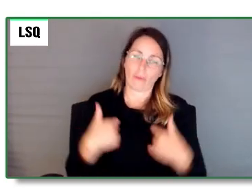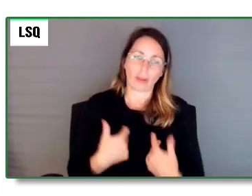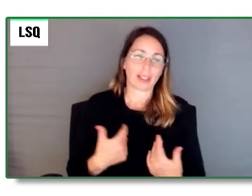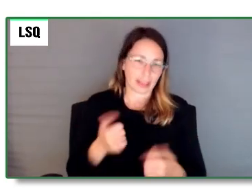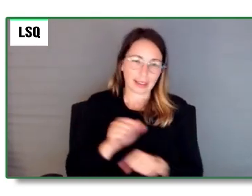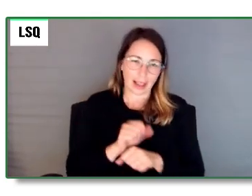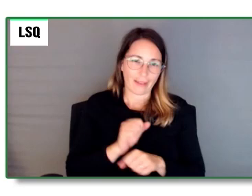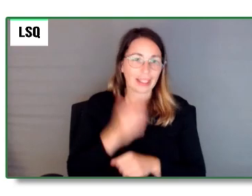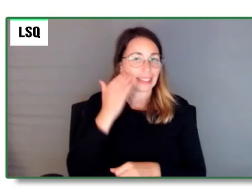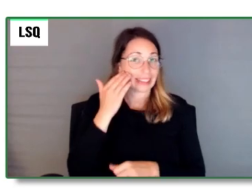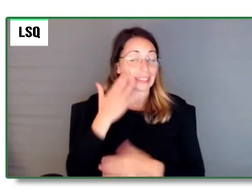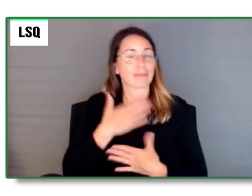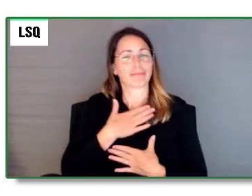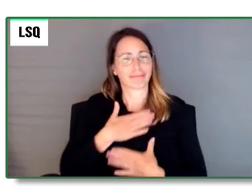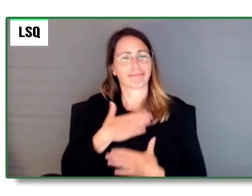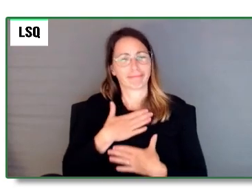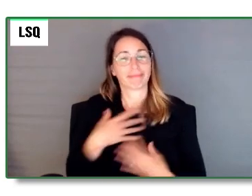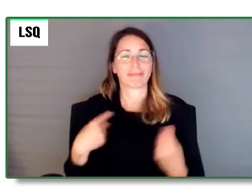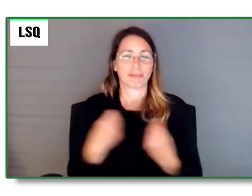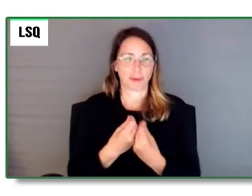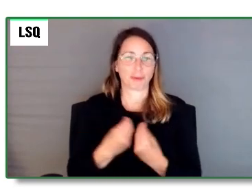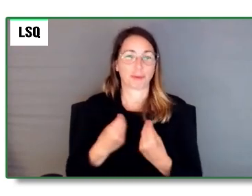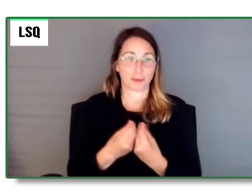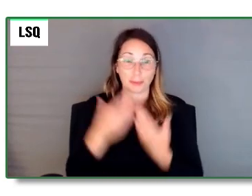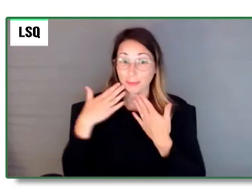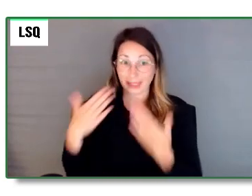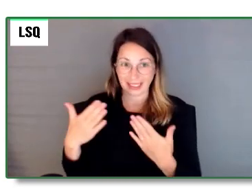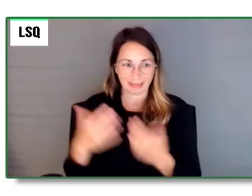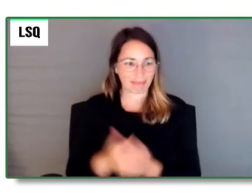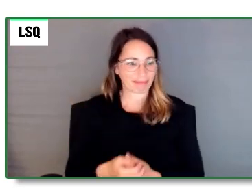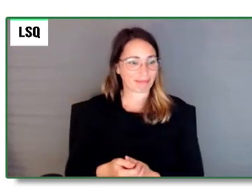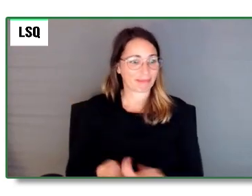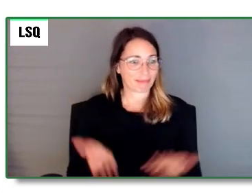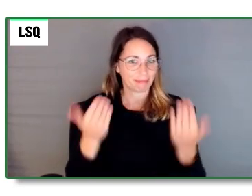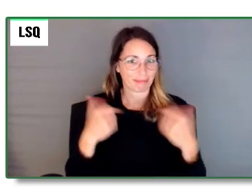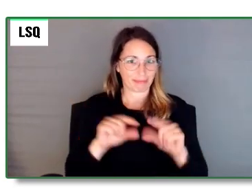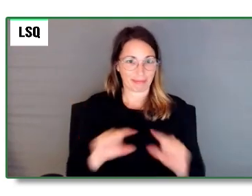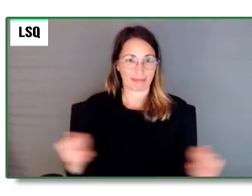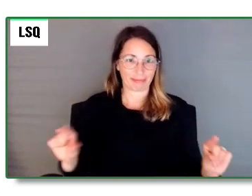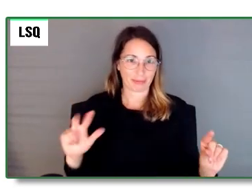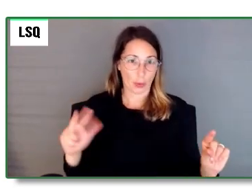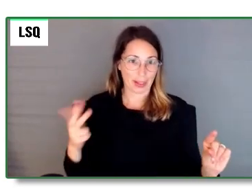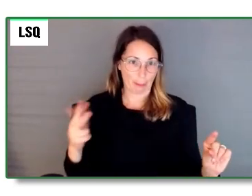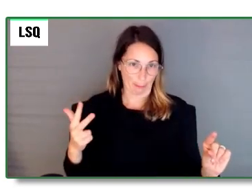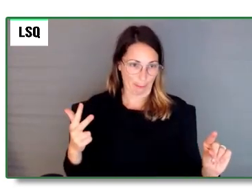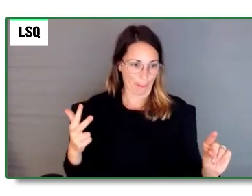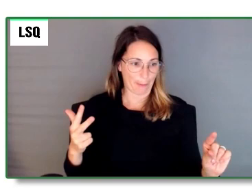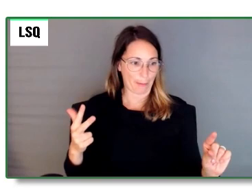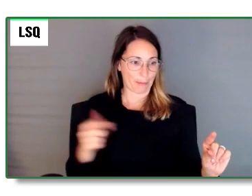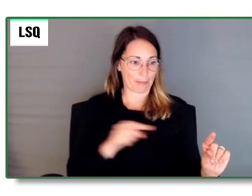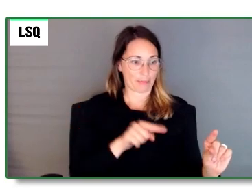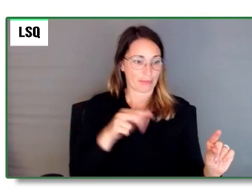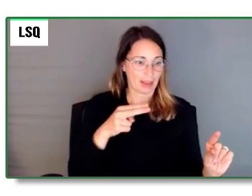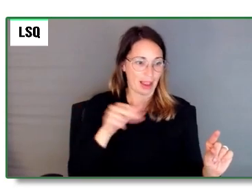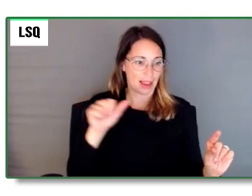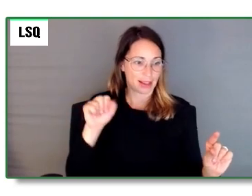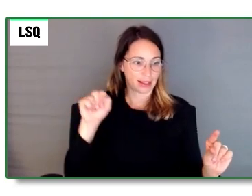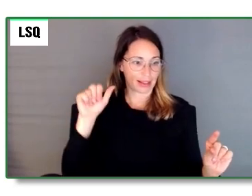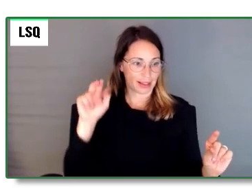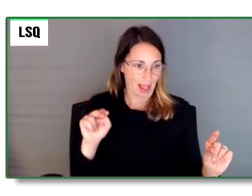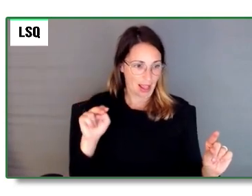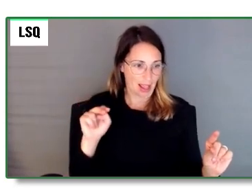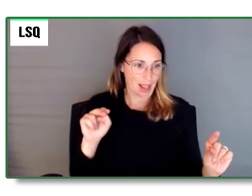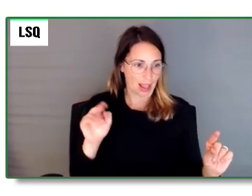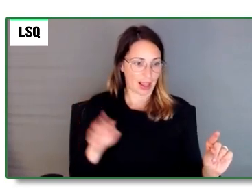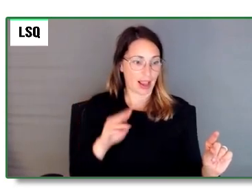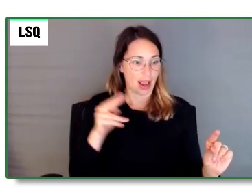l'avons beaucoup apprécié. Merci. Passons en bas maintenant. Il y a Hassan, Ahmed, Hanan, et